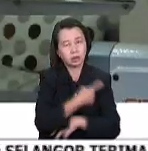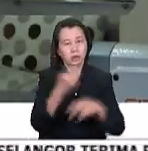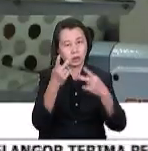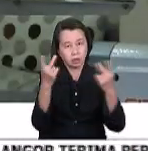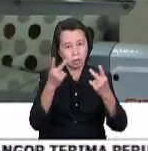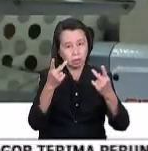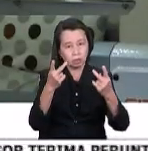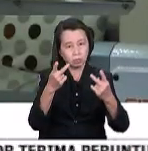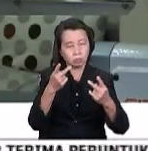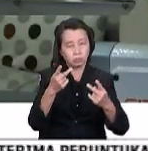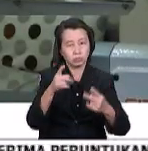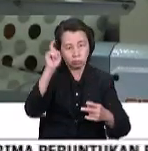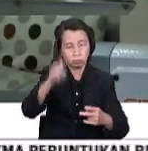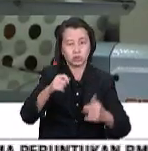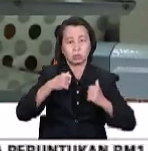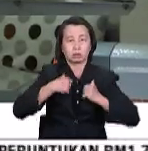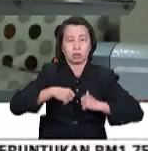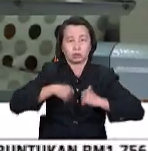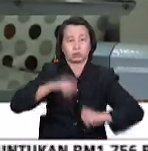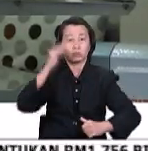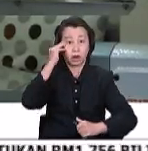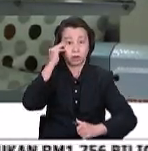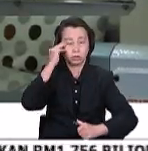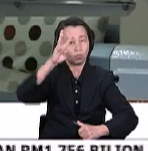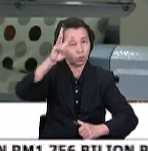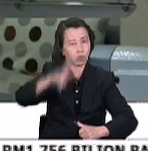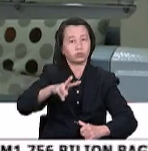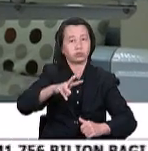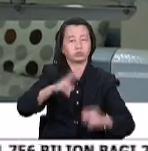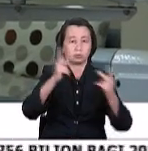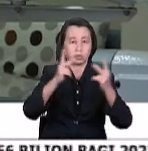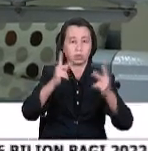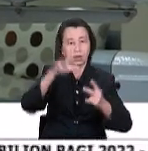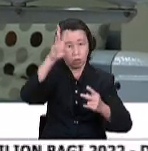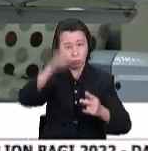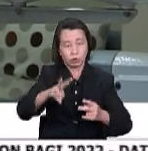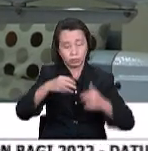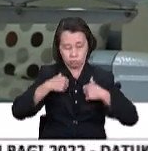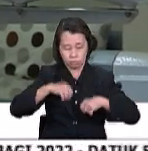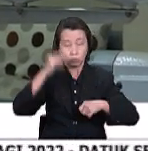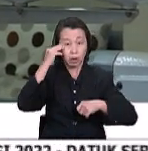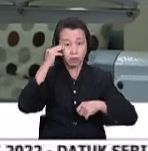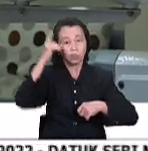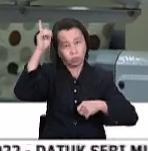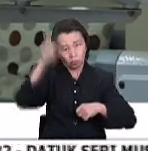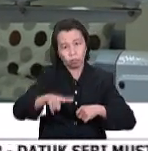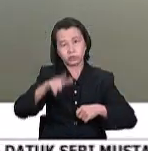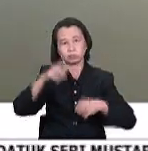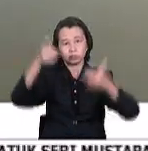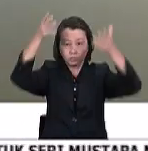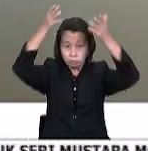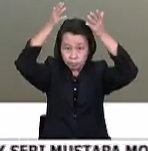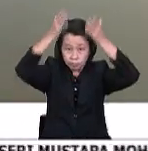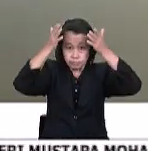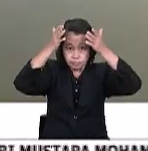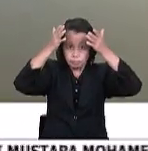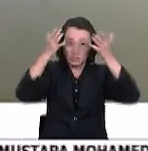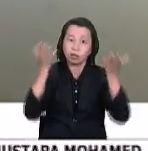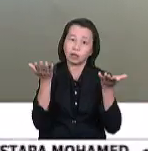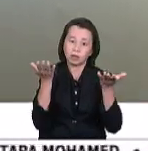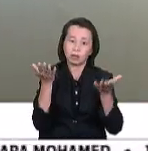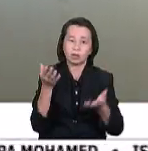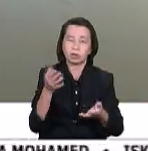di negeri Johor ni kena pakai baju Melayu. Jadi bila dia bermaju Melayu, dia wajib pakai songkok. Jadi songkok ni harus